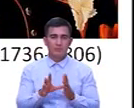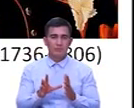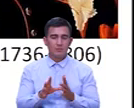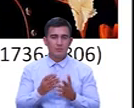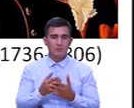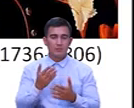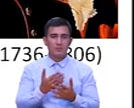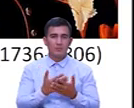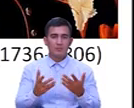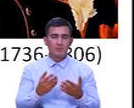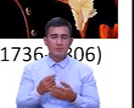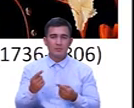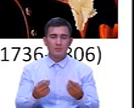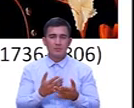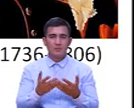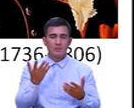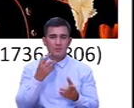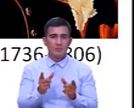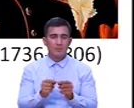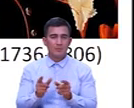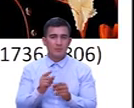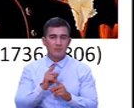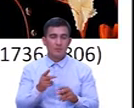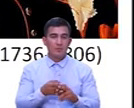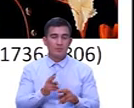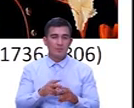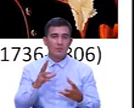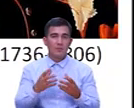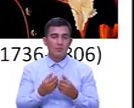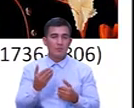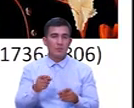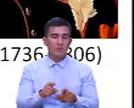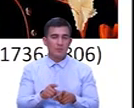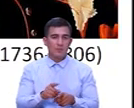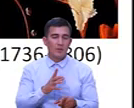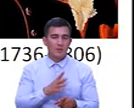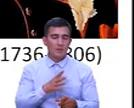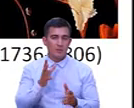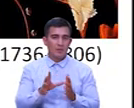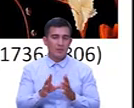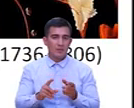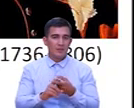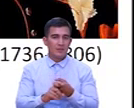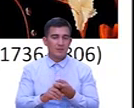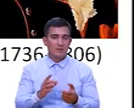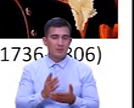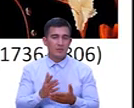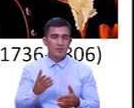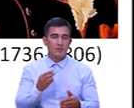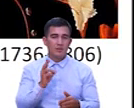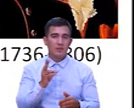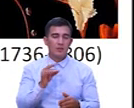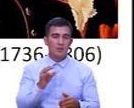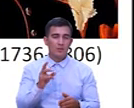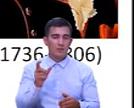Elektrlangan jismlar bir-biriga tegmaganda ham ular o'zaro ta'sir qiladi deb fransuz fiziki Sharl Kulon